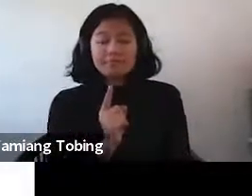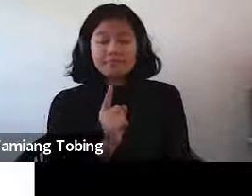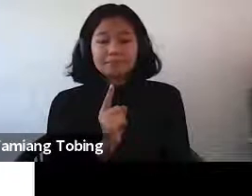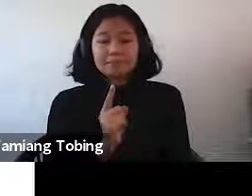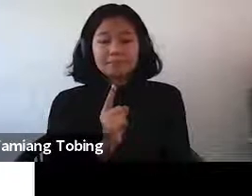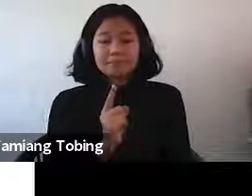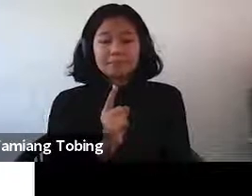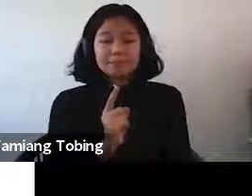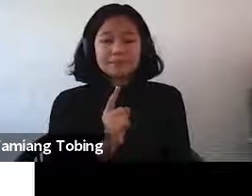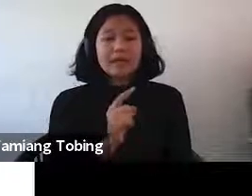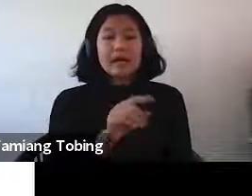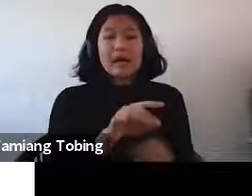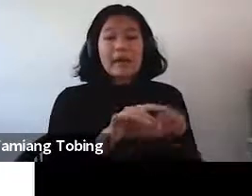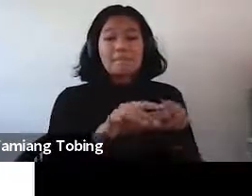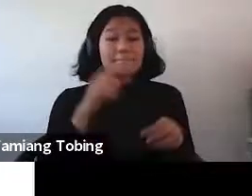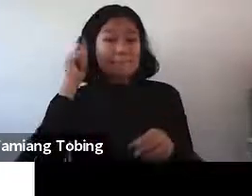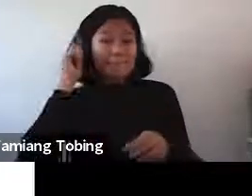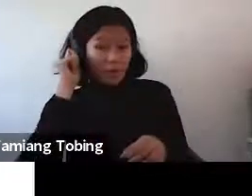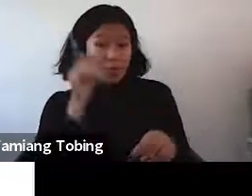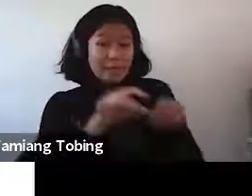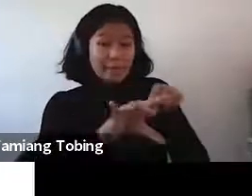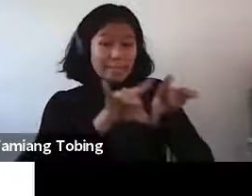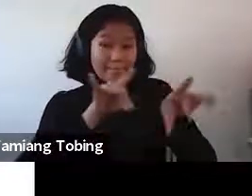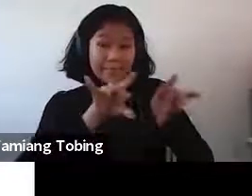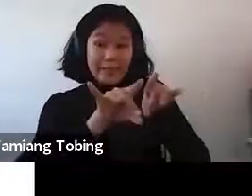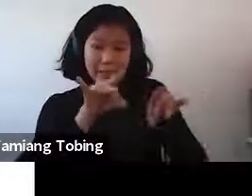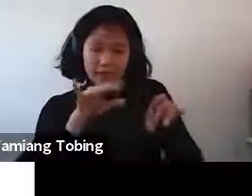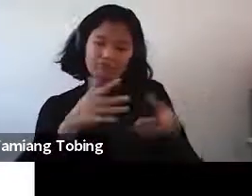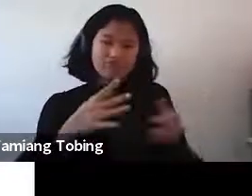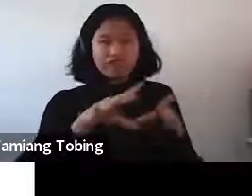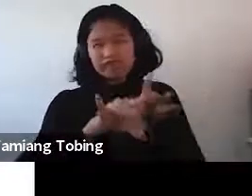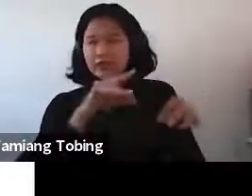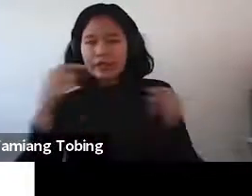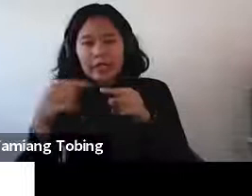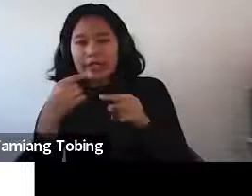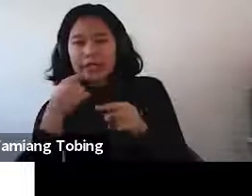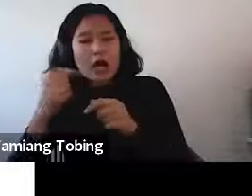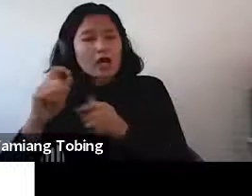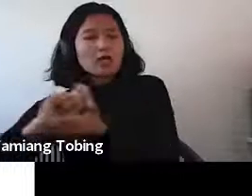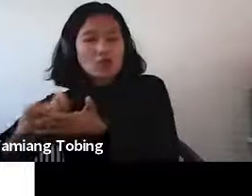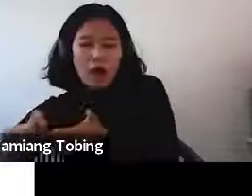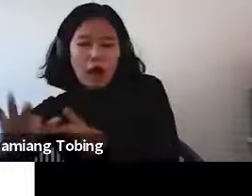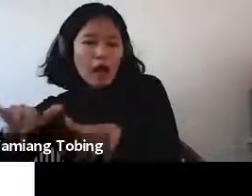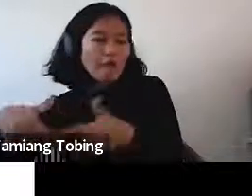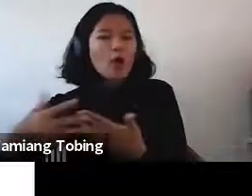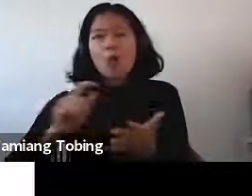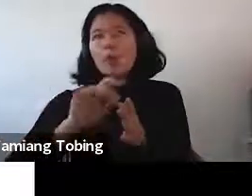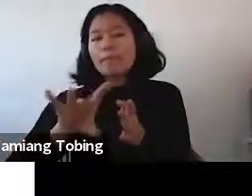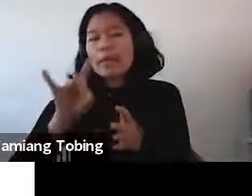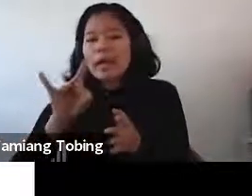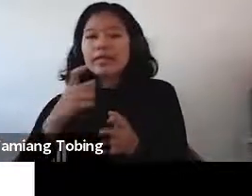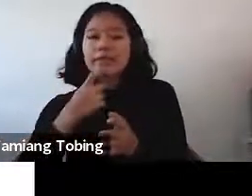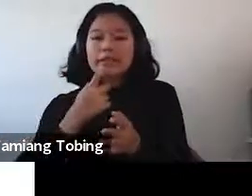Artinya adalah bahwa pilihan-pilihan yang diambil oleh perempuan, apakah itu pilihan yang berkaitan dengan sekolah atau pilihan yang berkaitan